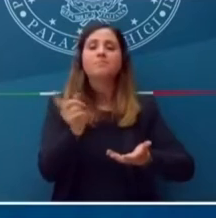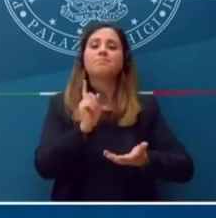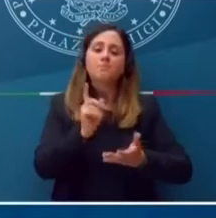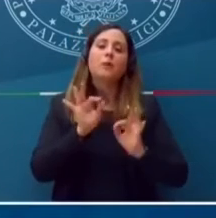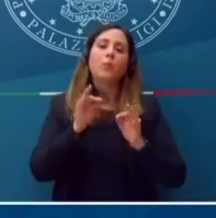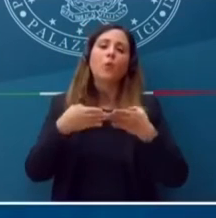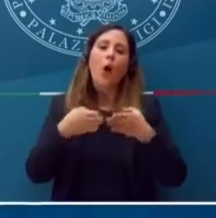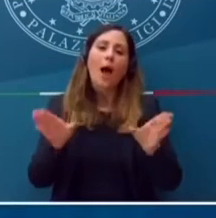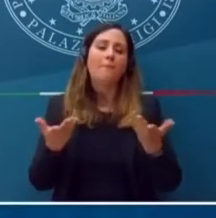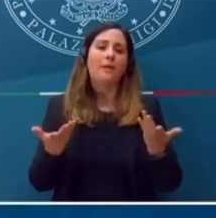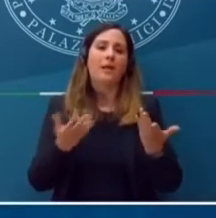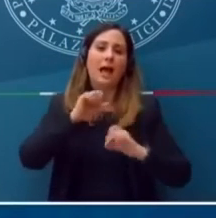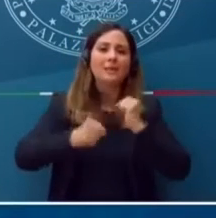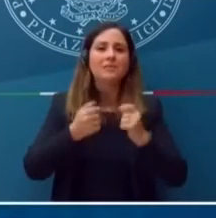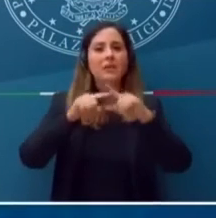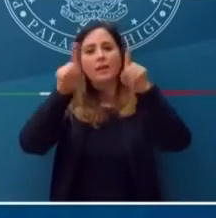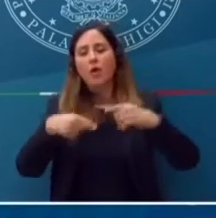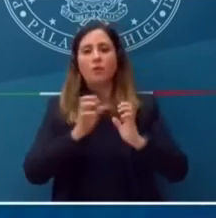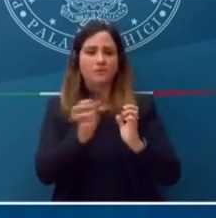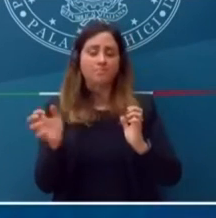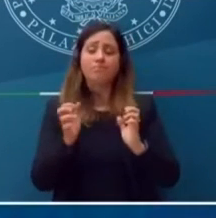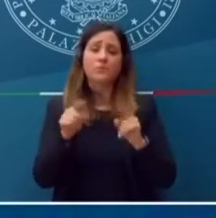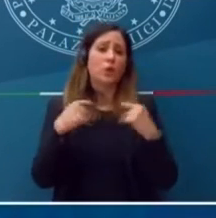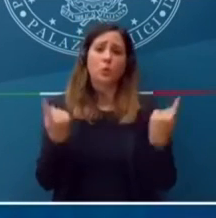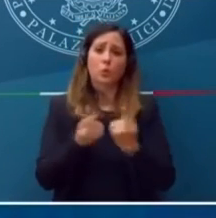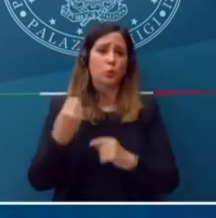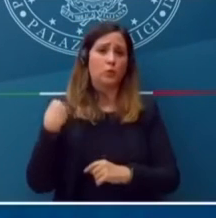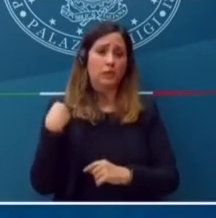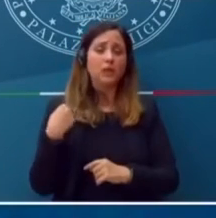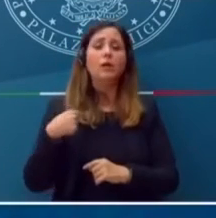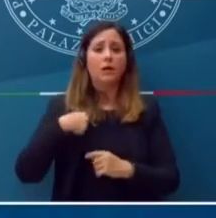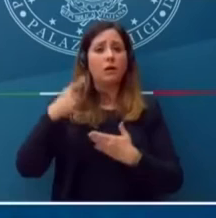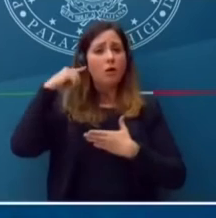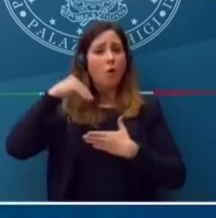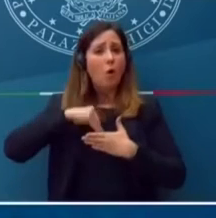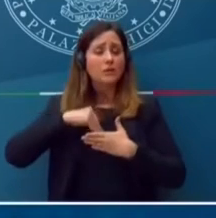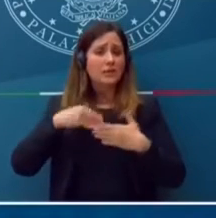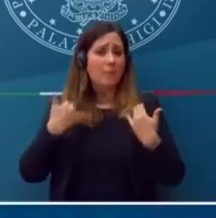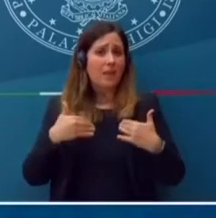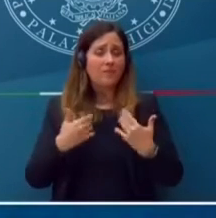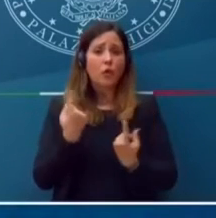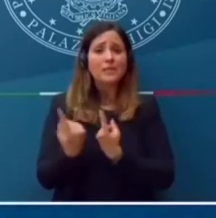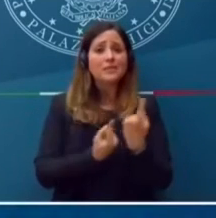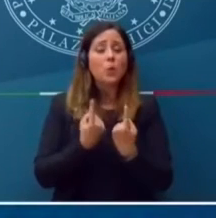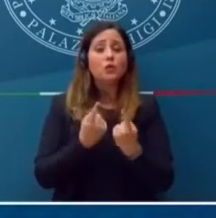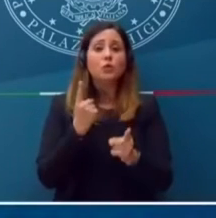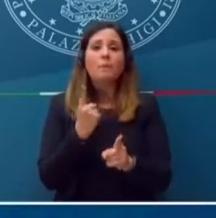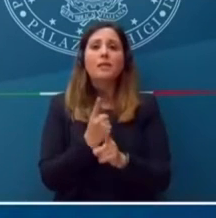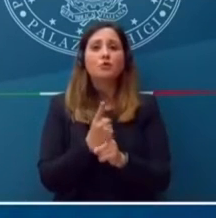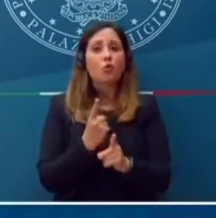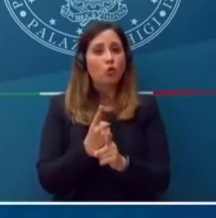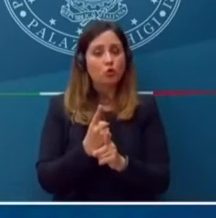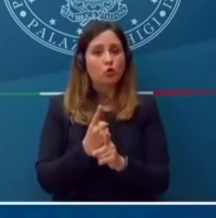tutti. E vorrei dire quanto sono consapevole della situazione di bisogno a dir poco, spesso di